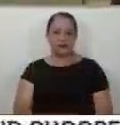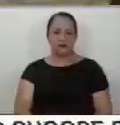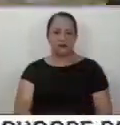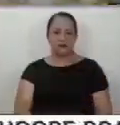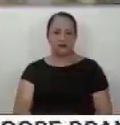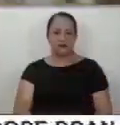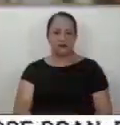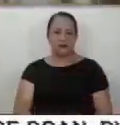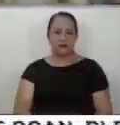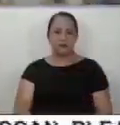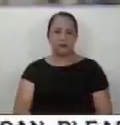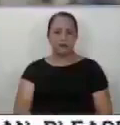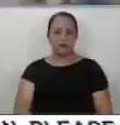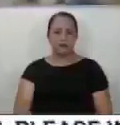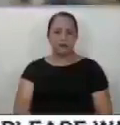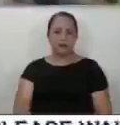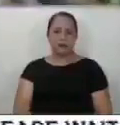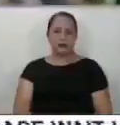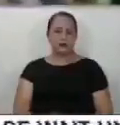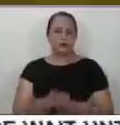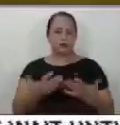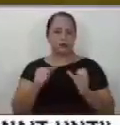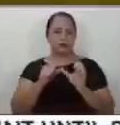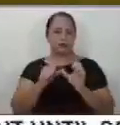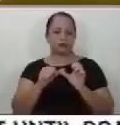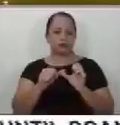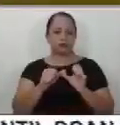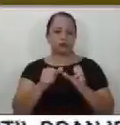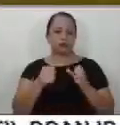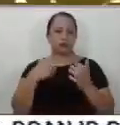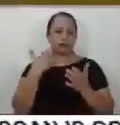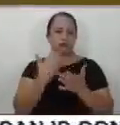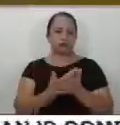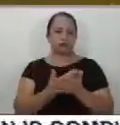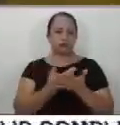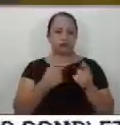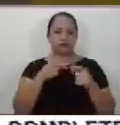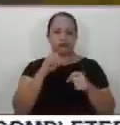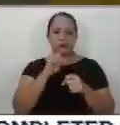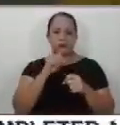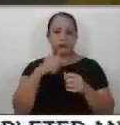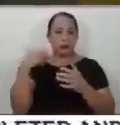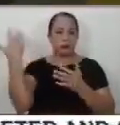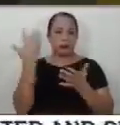million na Pilipino naman ang naturukan na ng bakuna laban sa COVID-19.